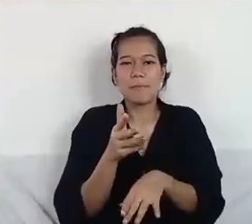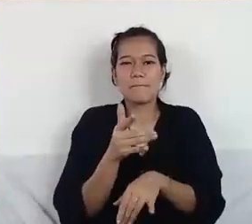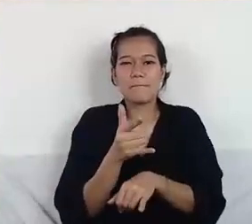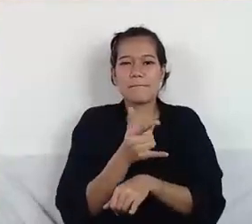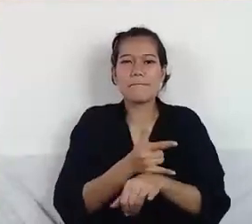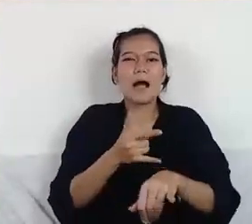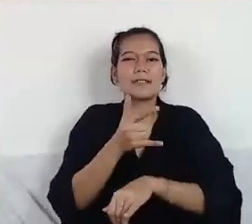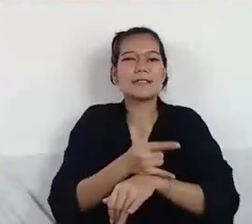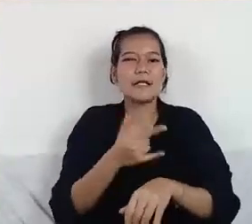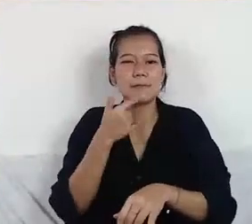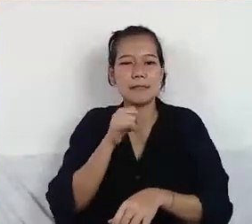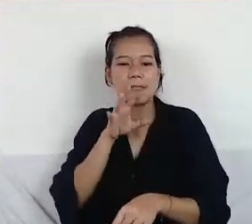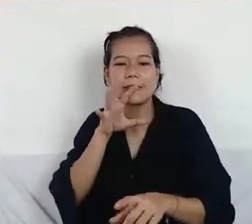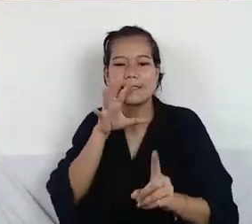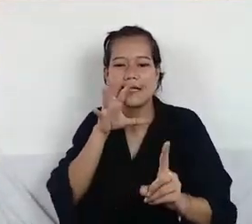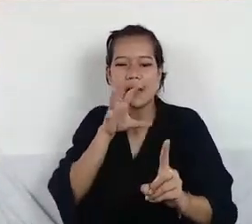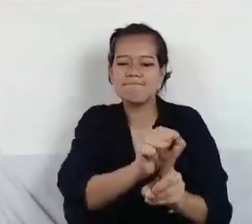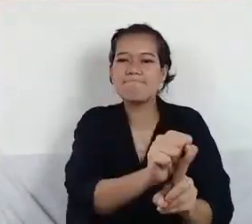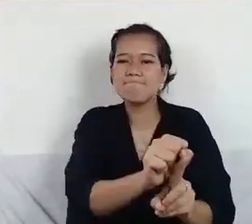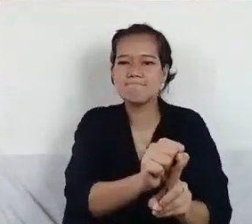Pak.